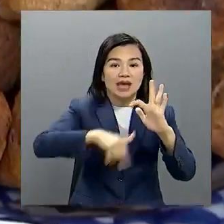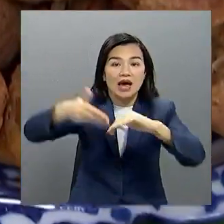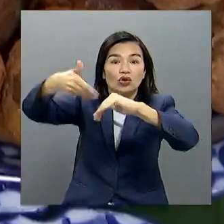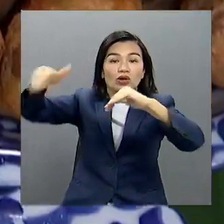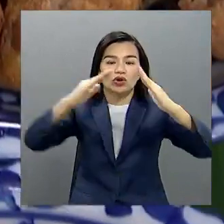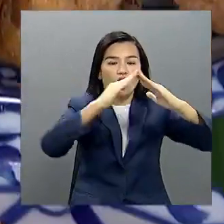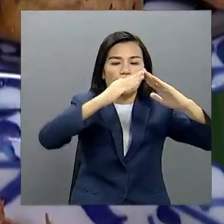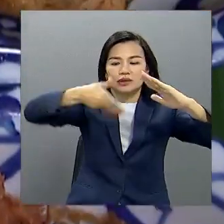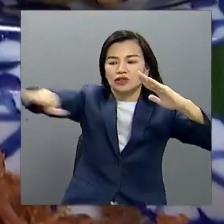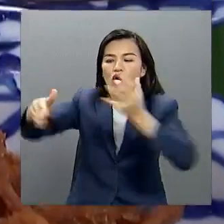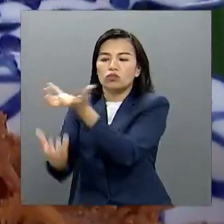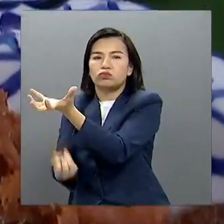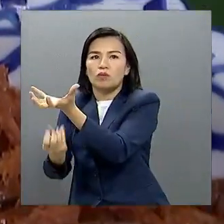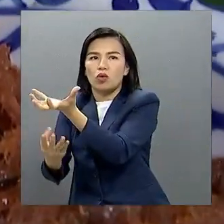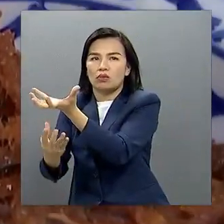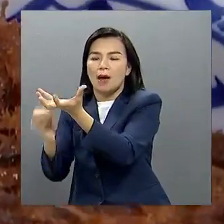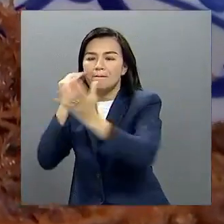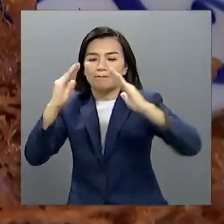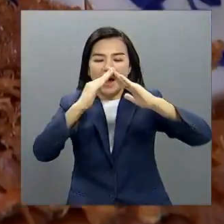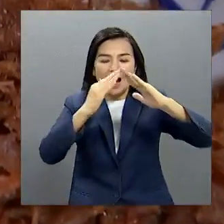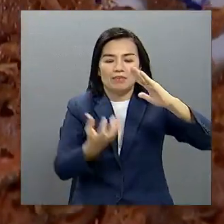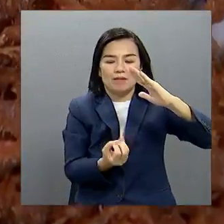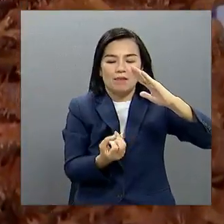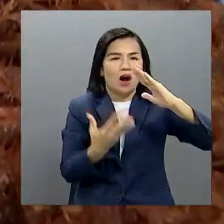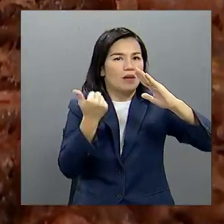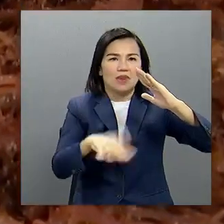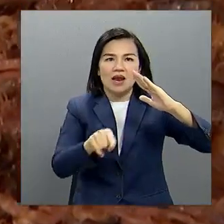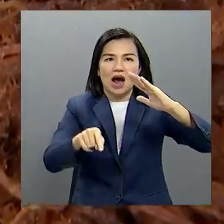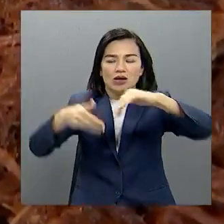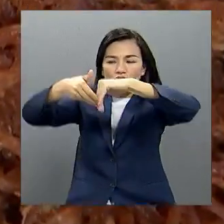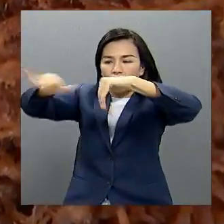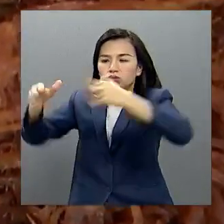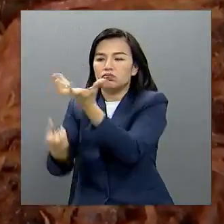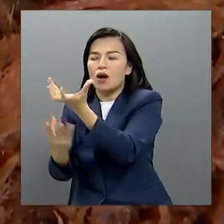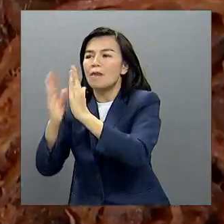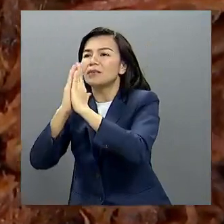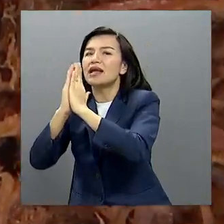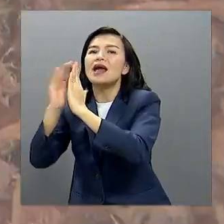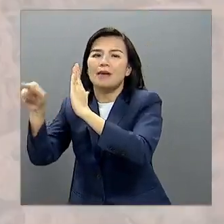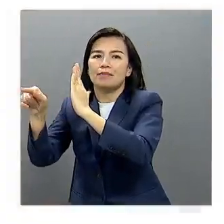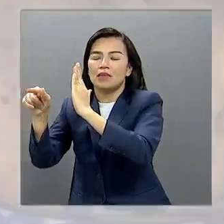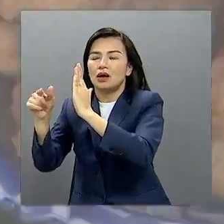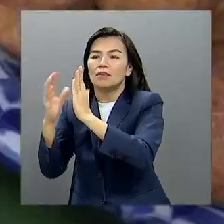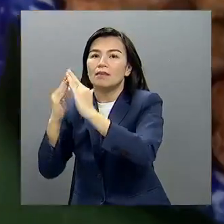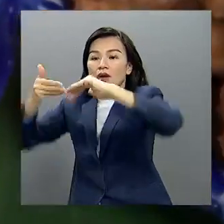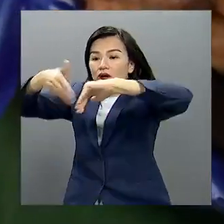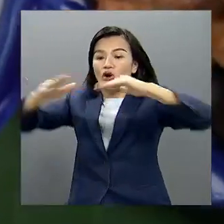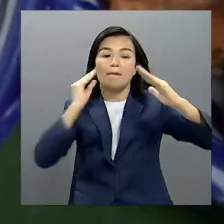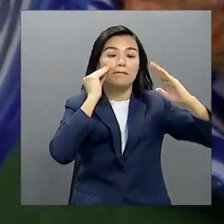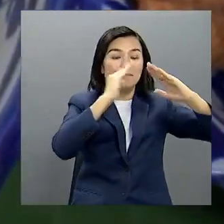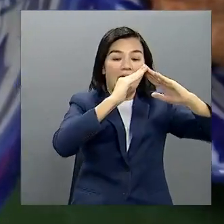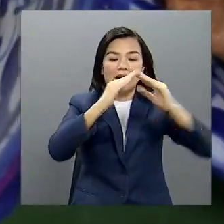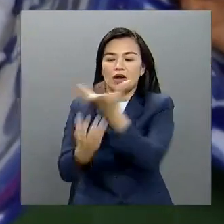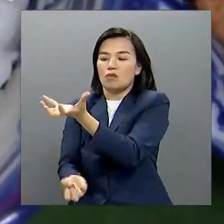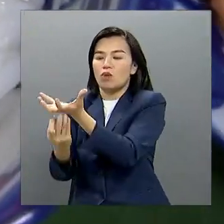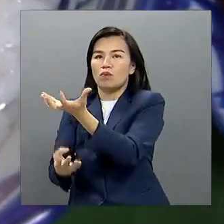ม่ได้เพราะว่าข้าวนี้บูชาเทพเทวดาเจ้าบ้านเจ้าเรือนหุงแล้วต้องถวายก็ต้องหุงนอกชายคานะคะจะผัดจะทำและห้าม